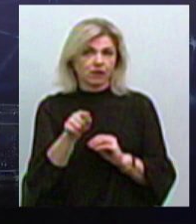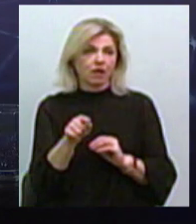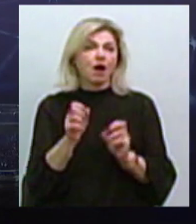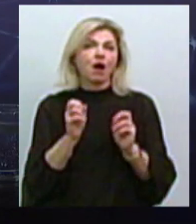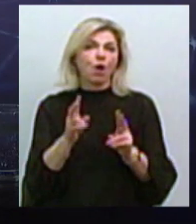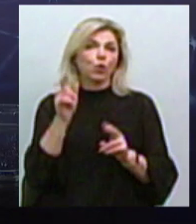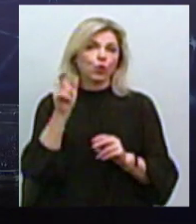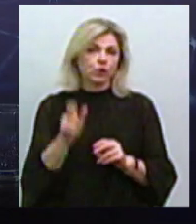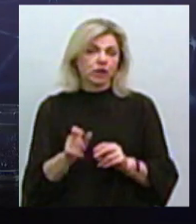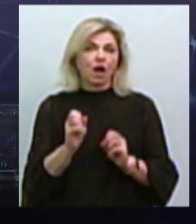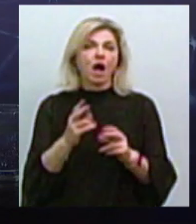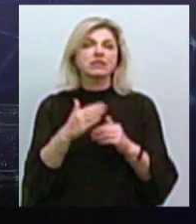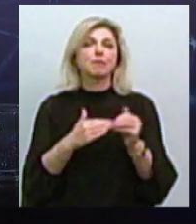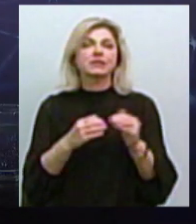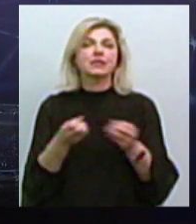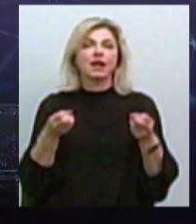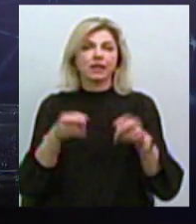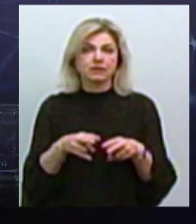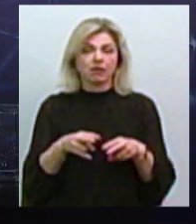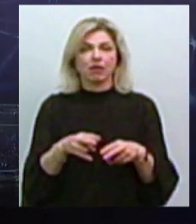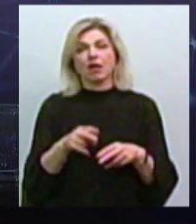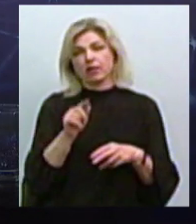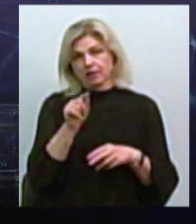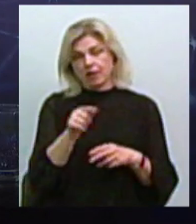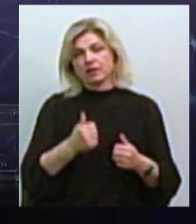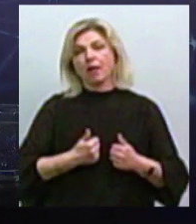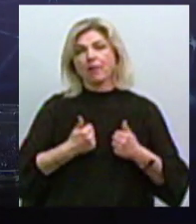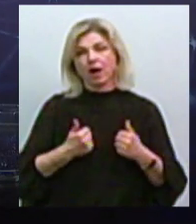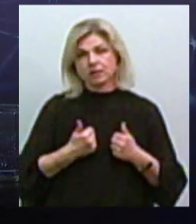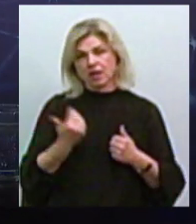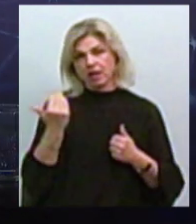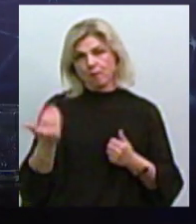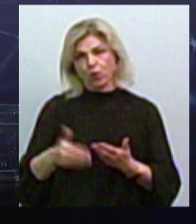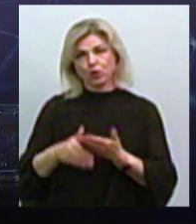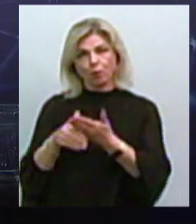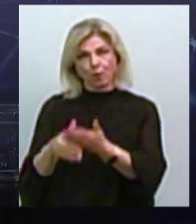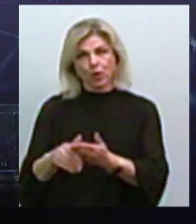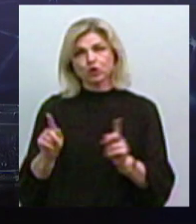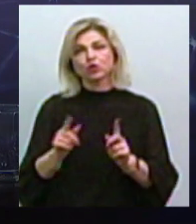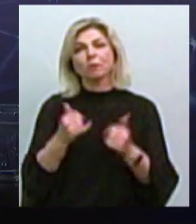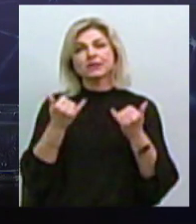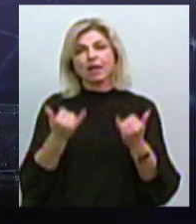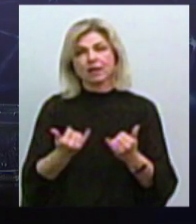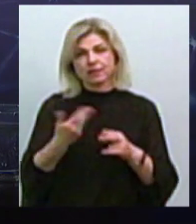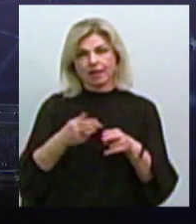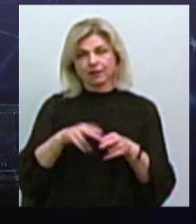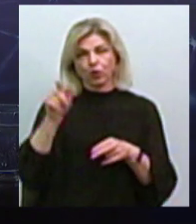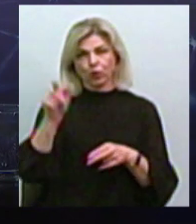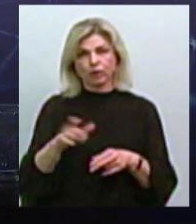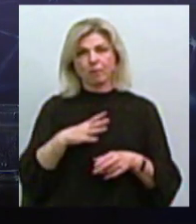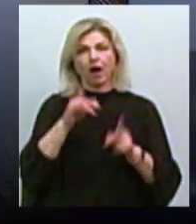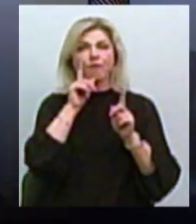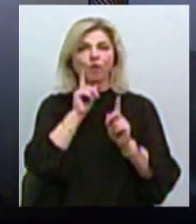як людина, як спеціаліст, як фахівець, ти намагаєшся йому допомогти, щоб зараз цій людині було комфортно